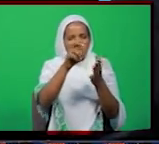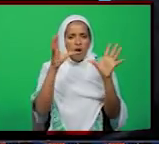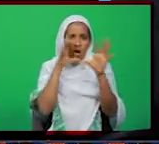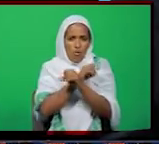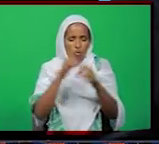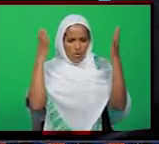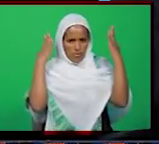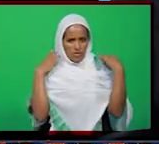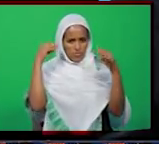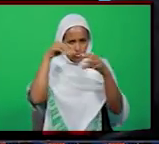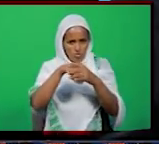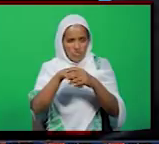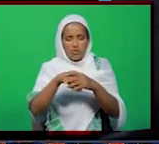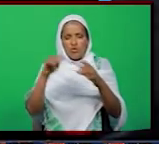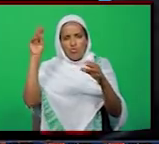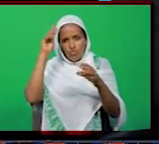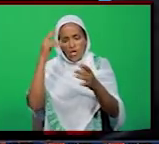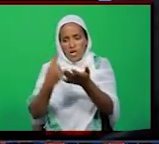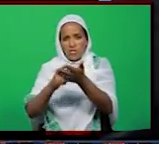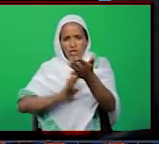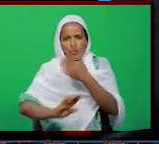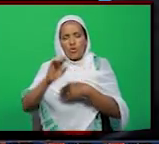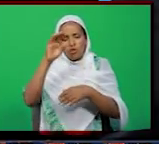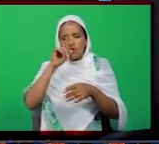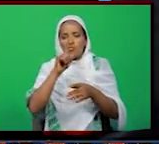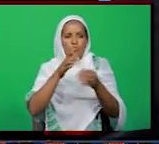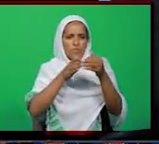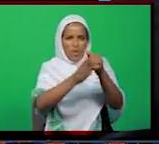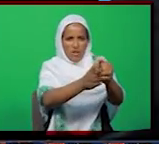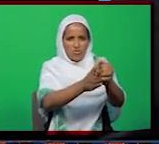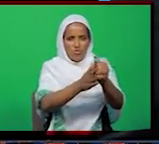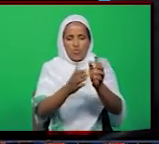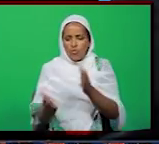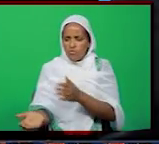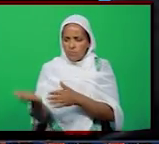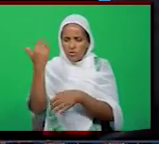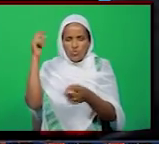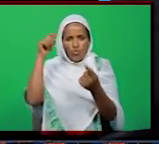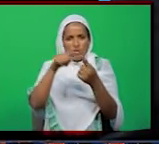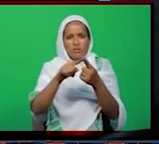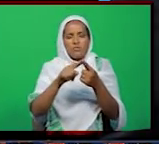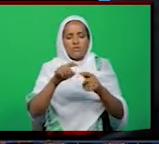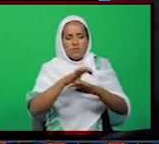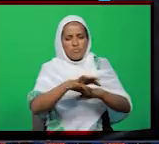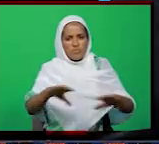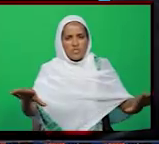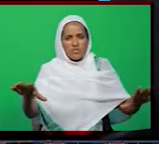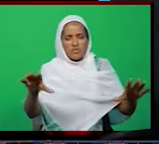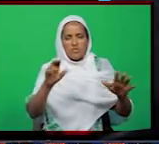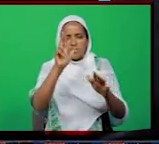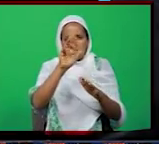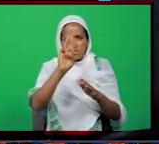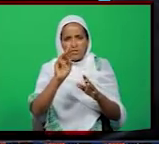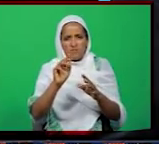ግብጽ። ሙሴ ከዚያ የተወለደ ልጅ ነው የሚመራቸው። ብድግ ብለው ወደ ምድረ ርስት